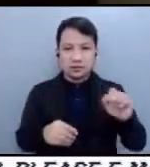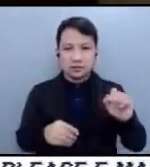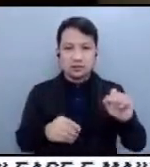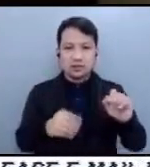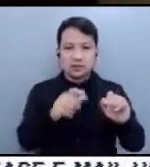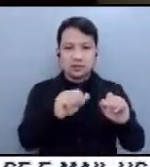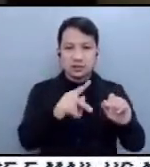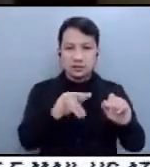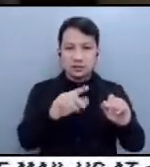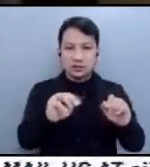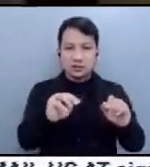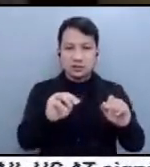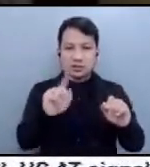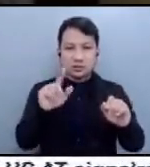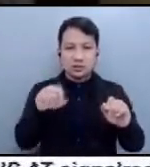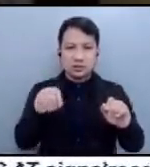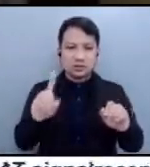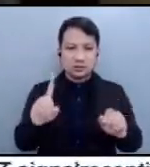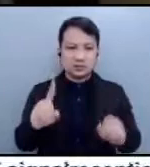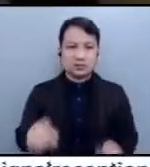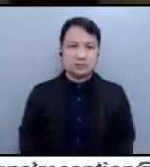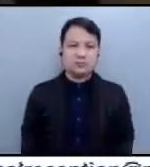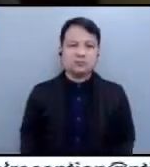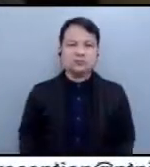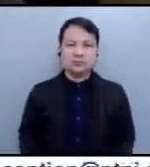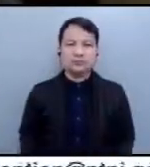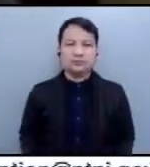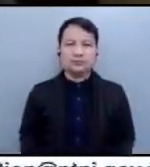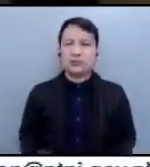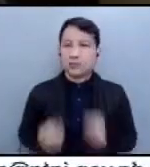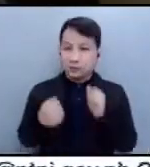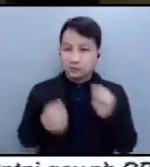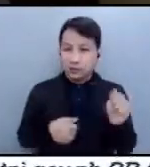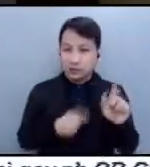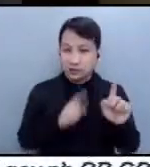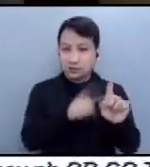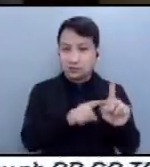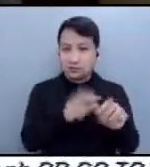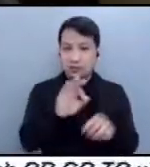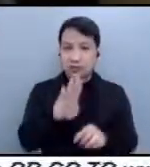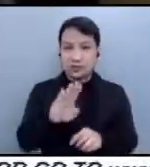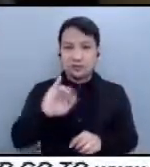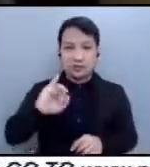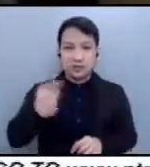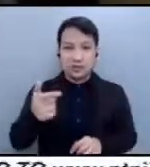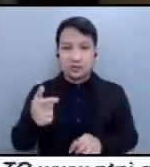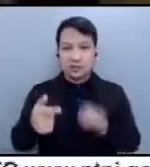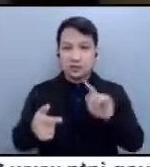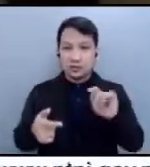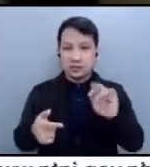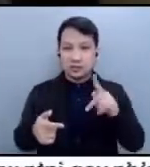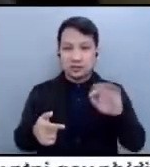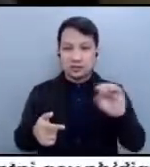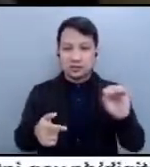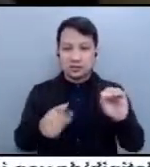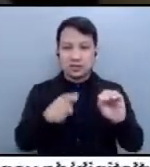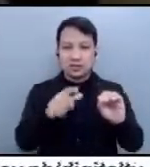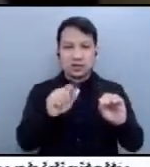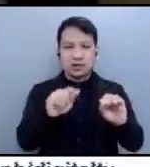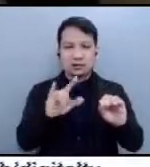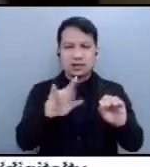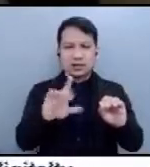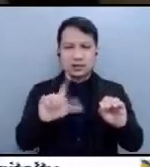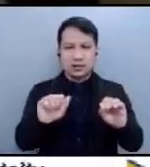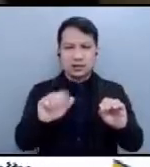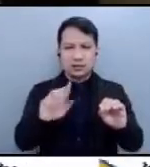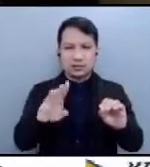1. Alright. Talia? Follow nyo po ako sa FB, Instagram, and TikTok po, Atalia Badere, and YouTube account ko